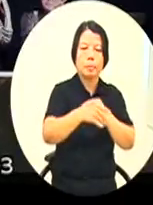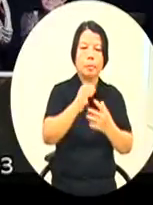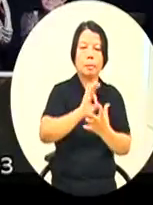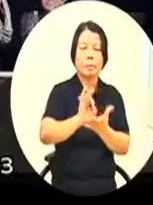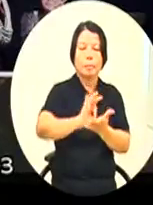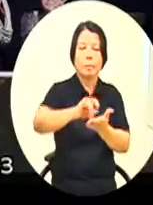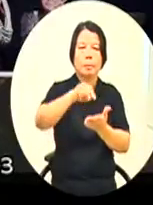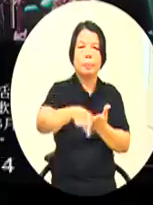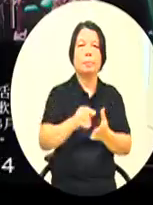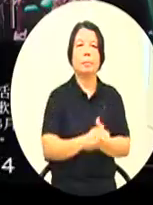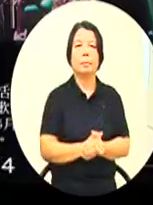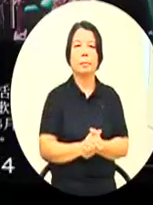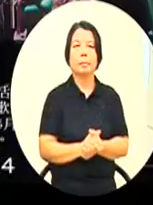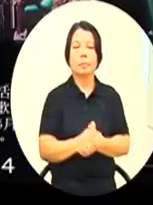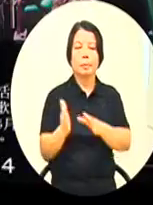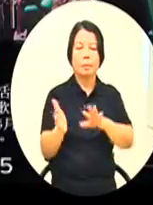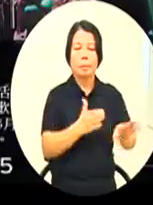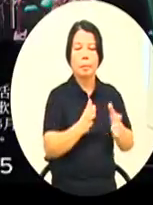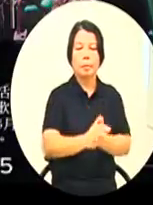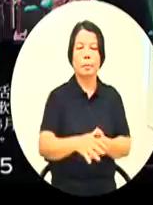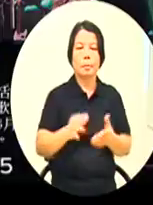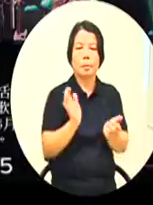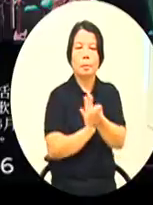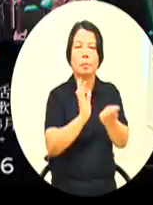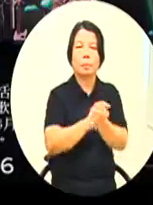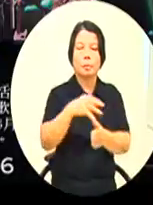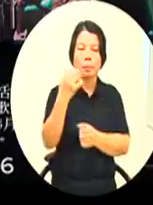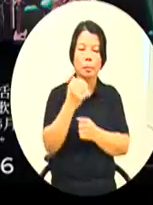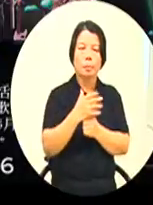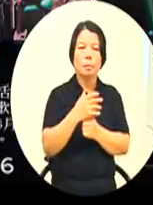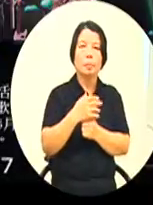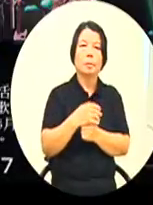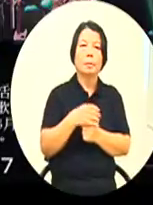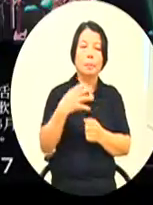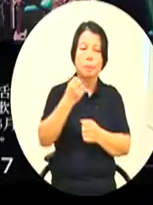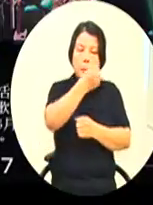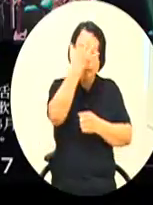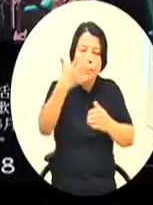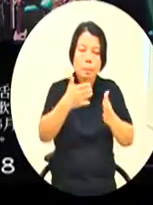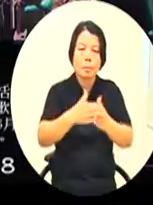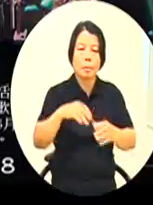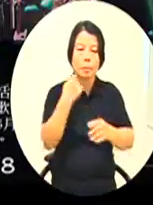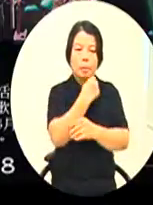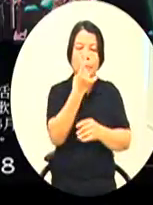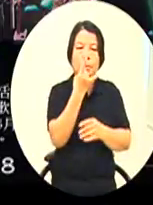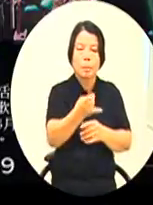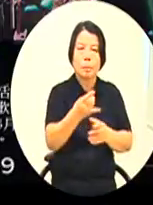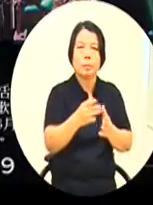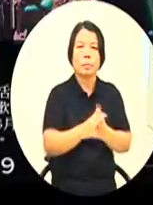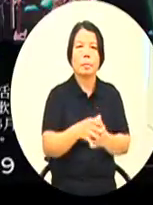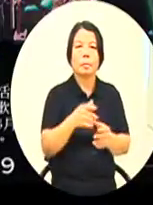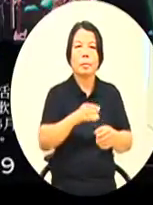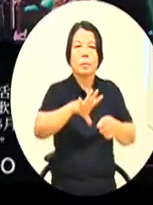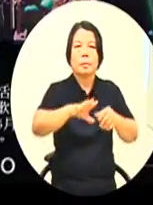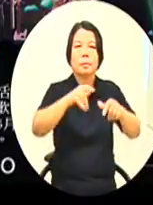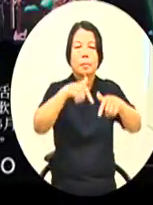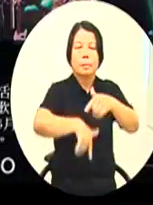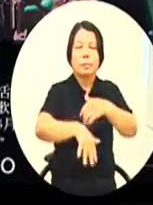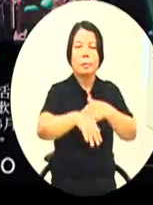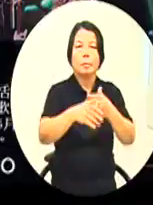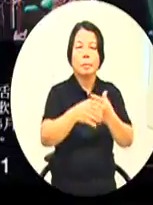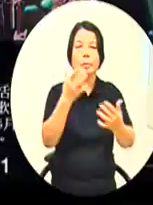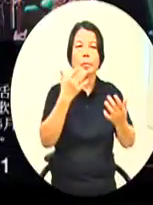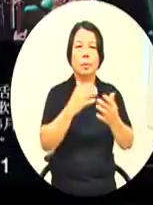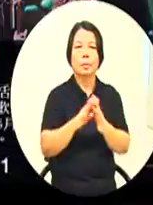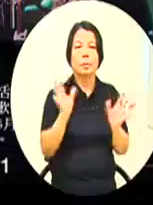那另外呢，我们在鼓励年轻人对台语歌曲的创作部分呢，我们有南面儿歌。那南面儿歌的部分，我们现